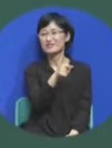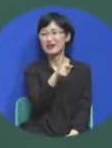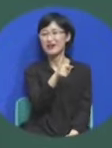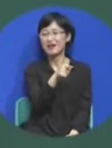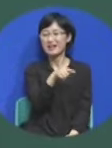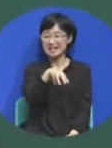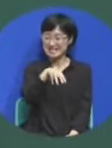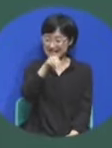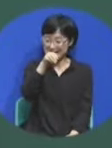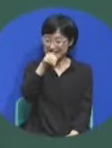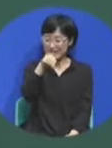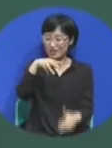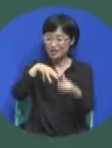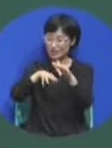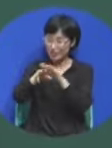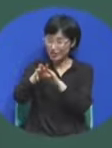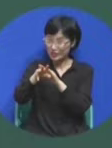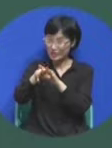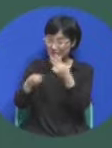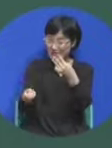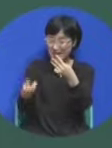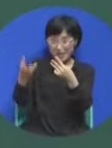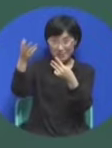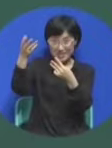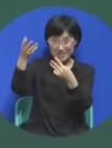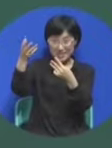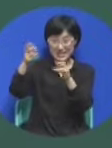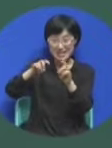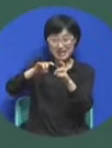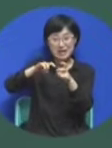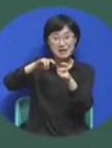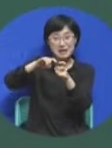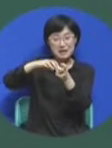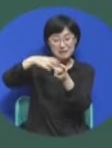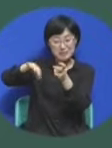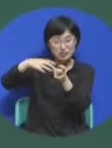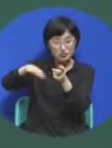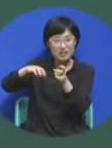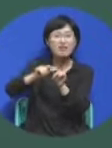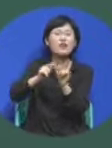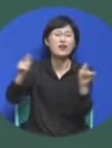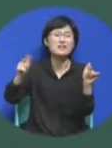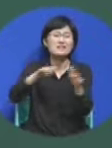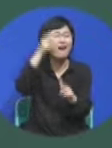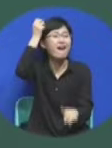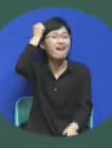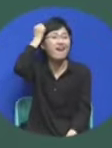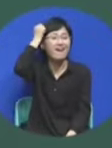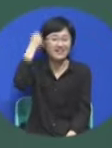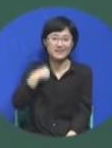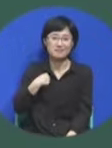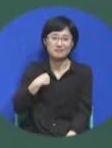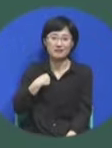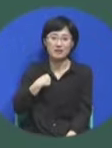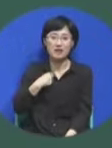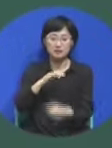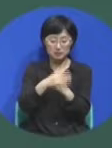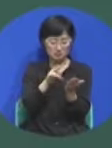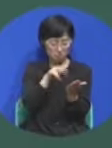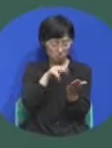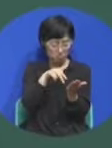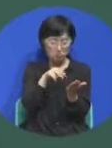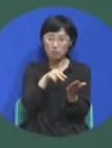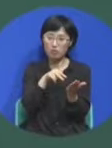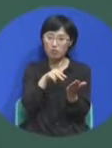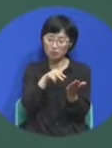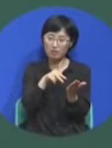목록과 66권. 그 제가 어릴 때 주일학교 때 배운 거예요. 요 창세기 출애굽기 레위기 지금도 제가 안 잊어버려. 现在是那个时候背的. 성경 찾을 때 그게 도움